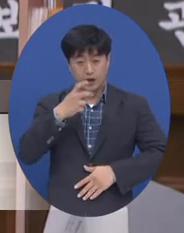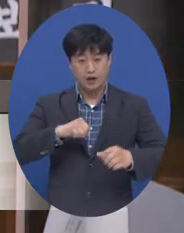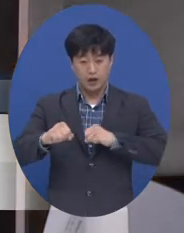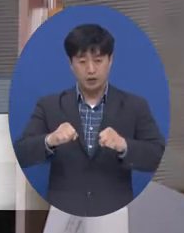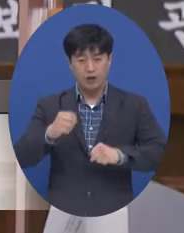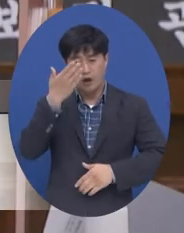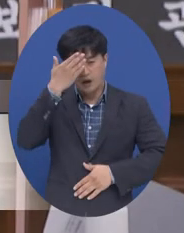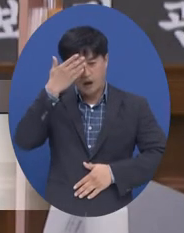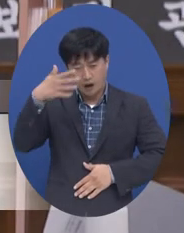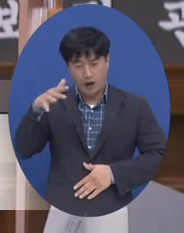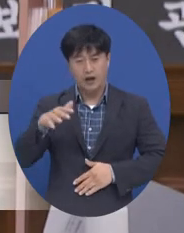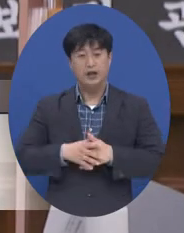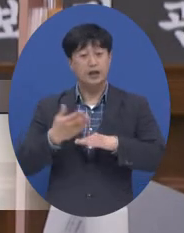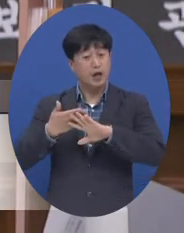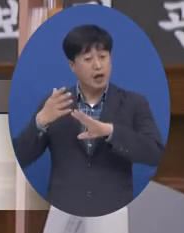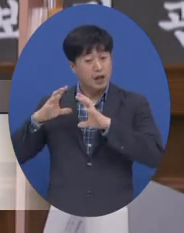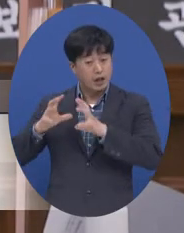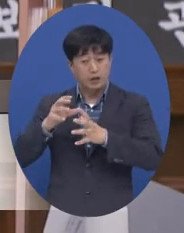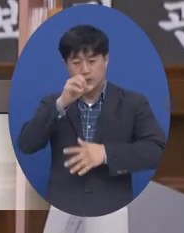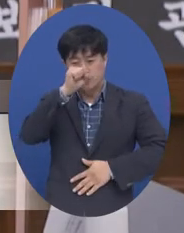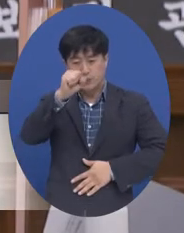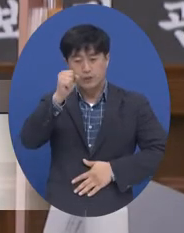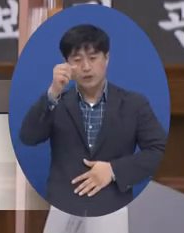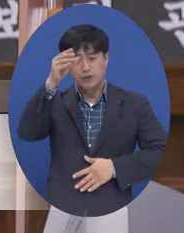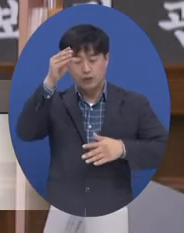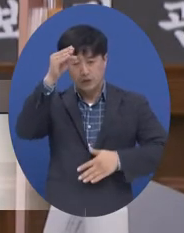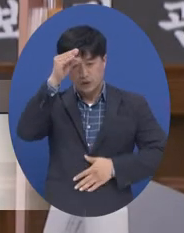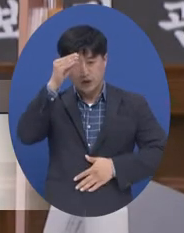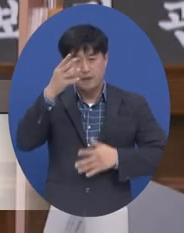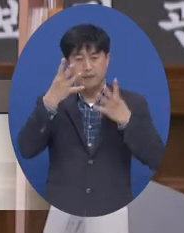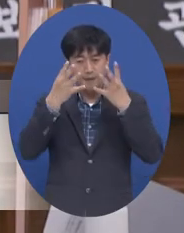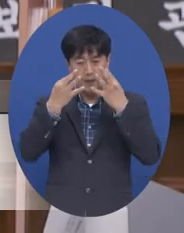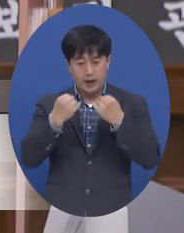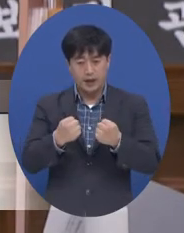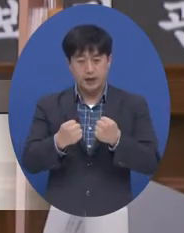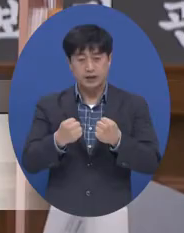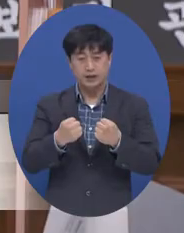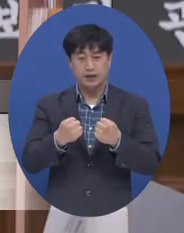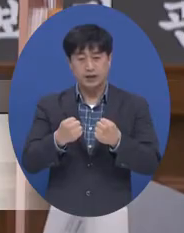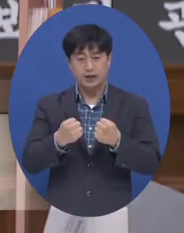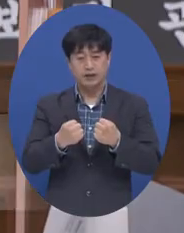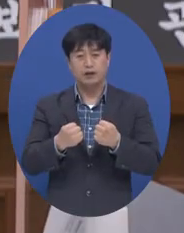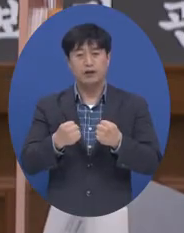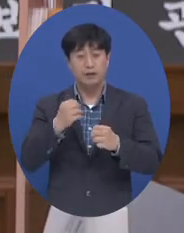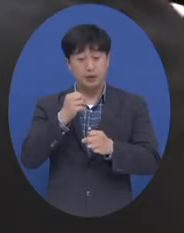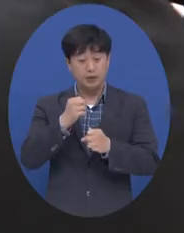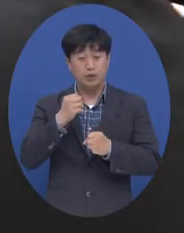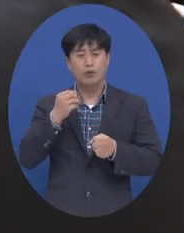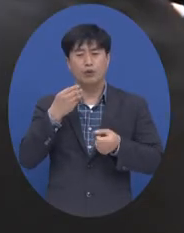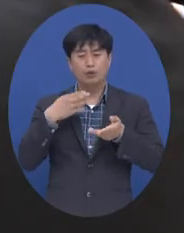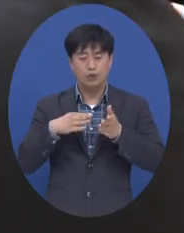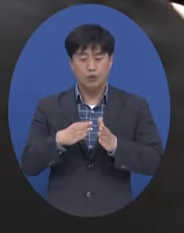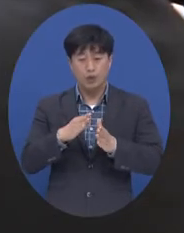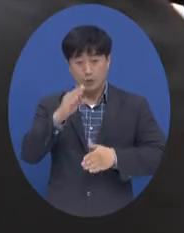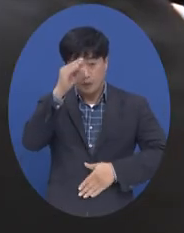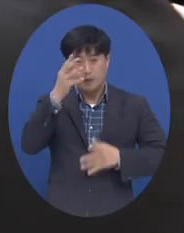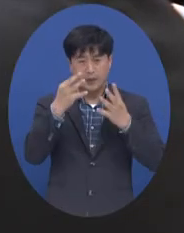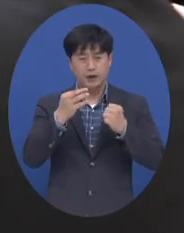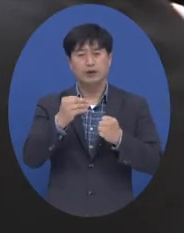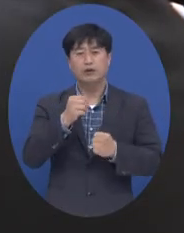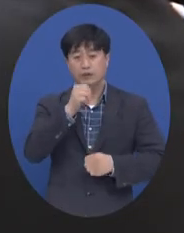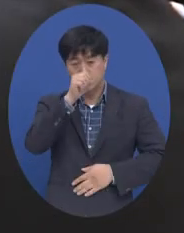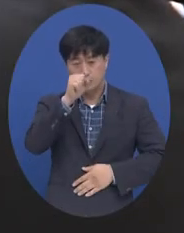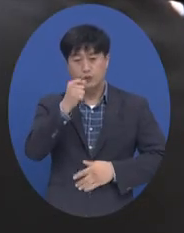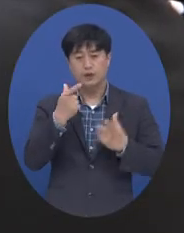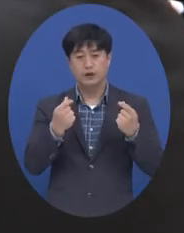계셔서 다행입니다. 다른 나라의 좋은 사례들 많이 참조하셔서 경기도가 좀 모범적인 사례를 많이 만들어 주셨으면 하는 바람입니다. 이재명